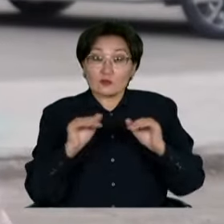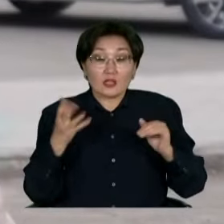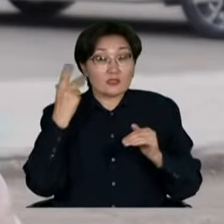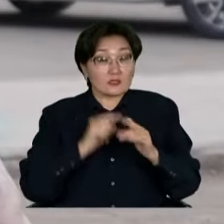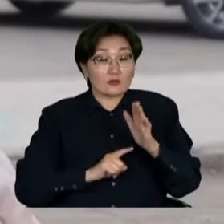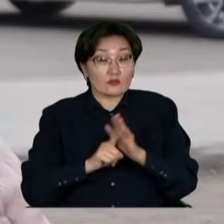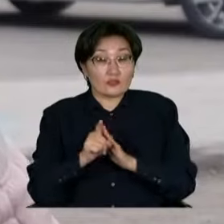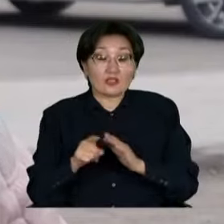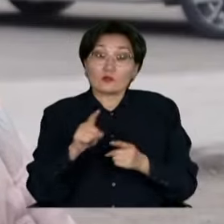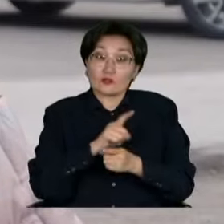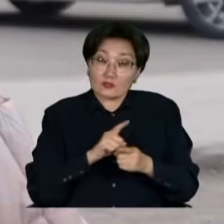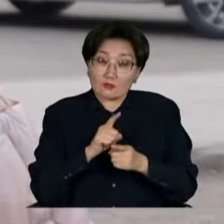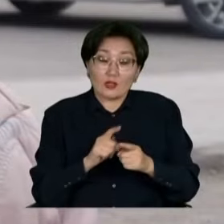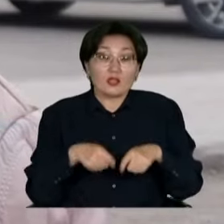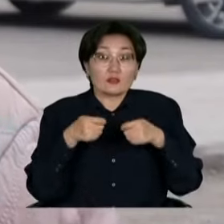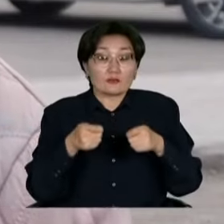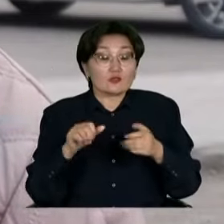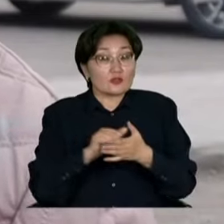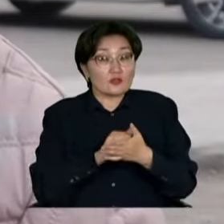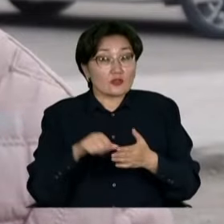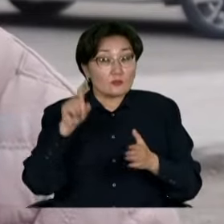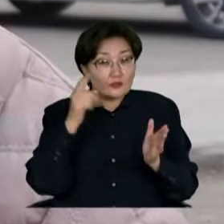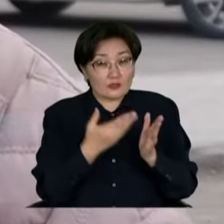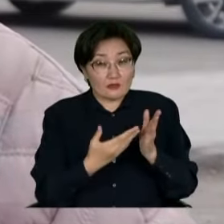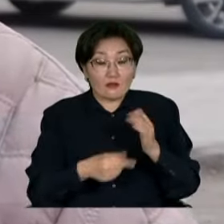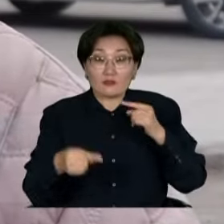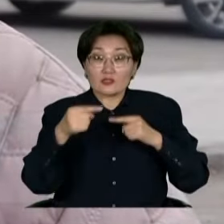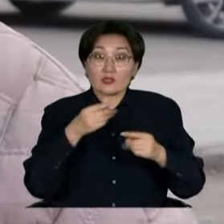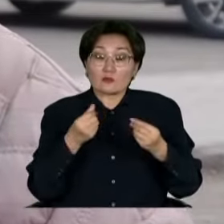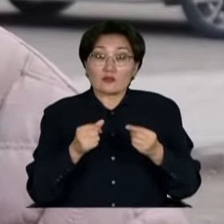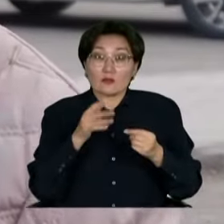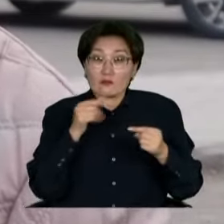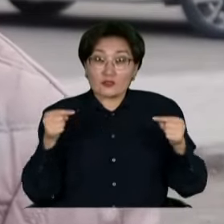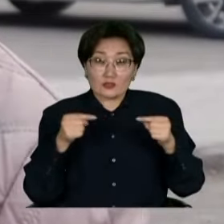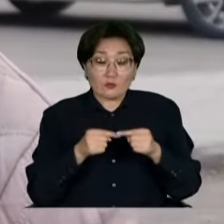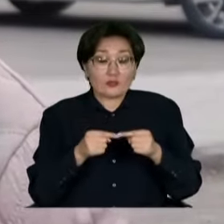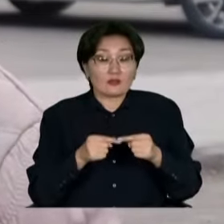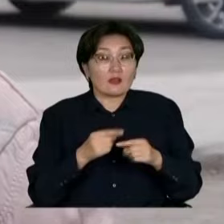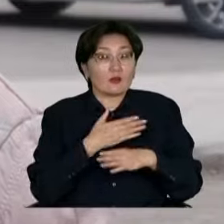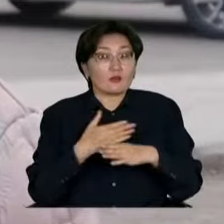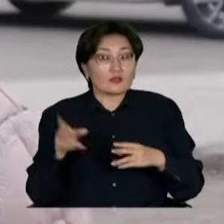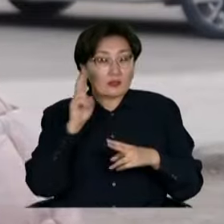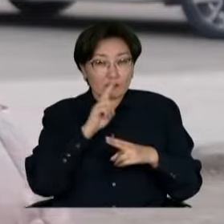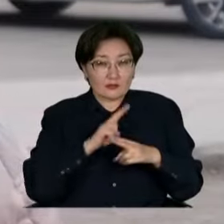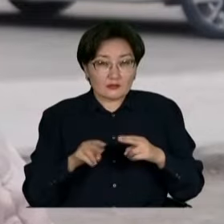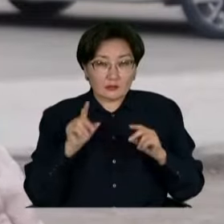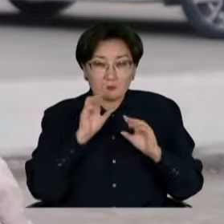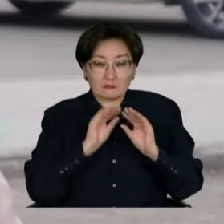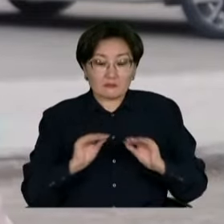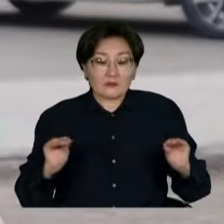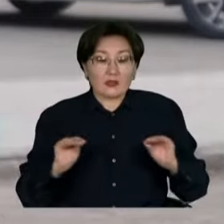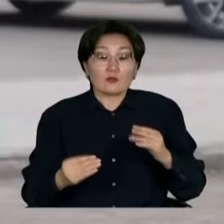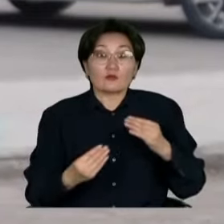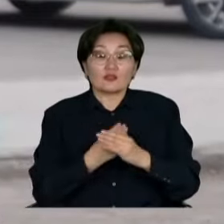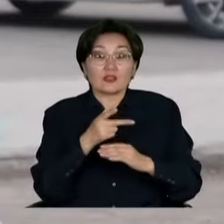начали происходить изменения, он выдал нам документ, удостоверяющий возврат денег в установленный срок. После пропал без вести. При этом публикуют видео в